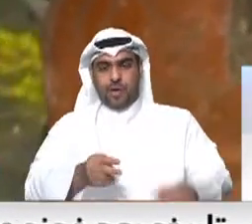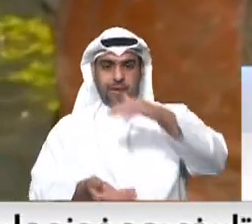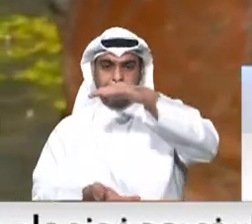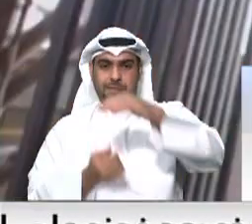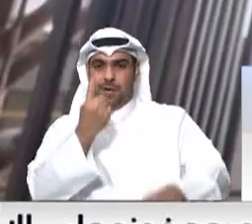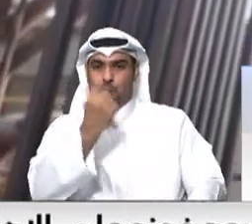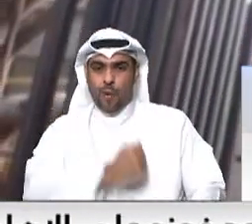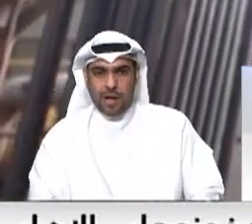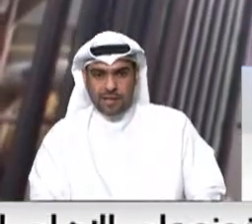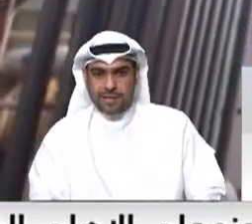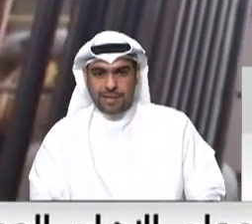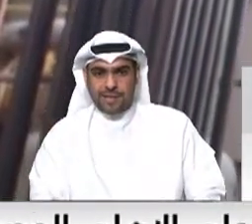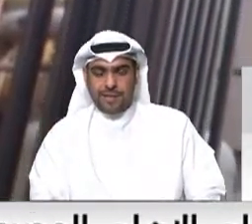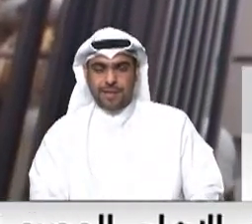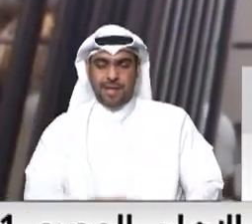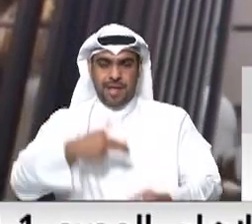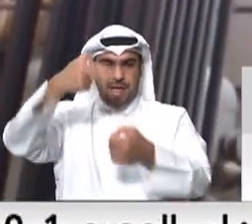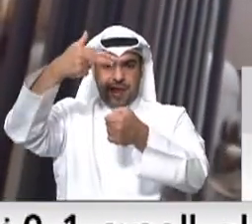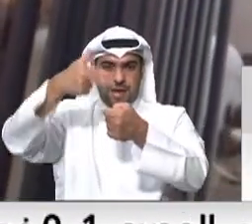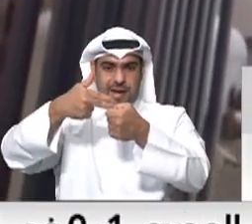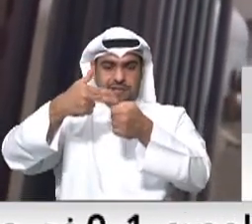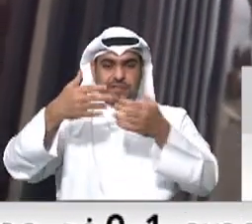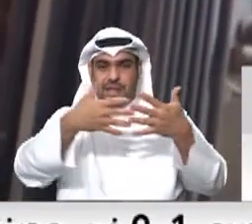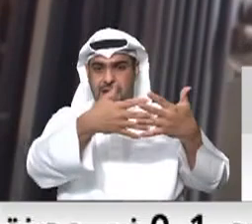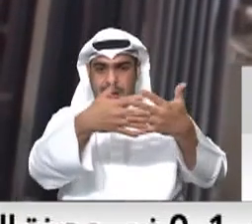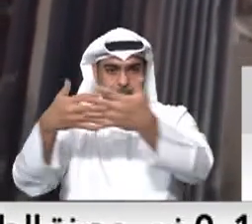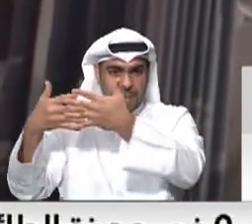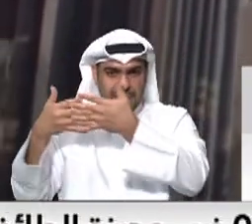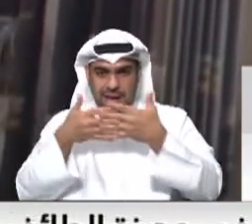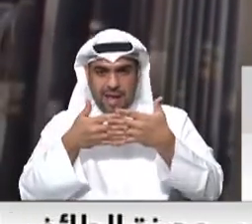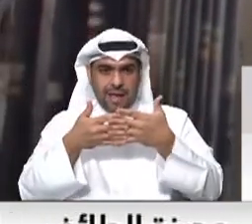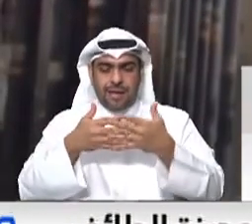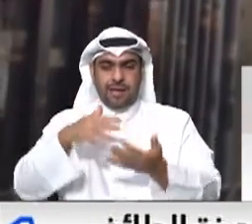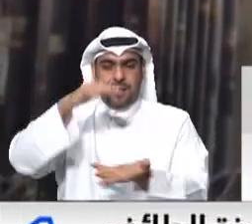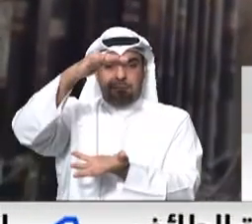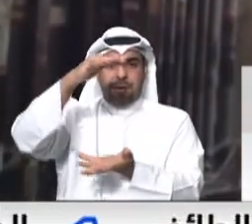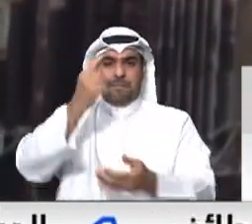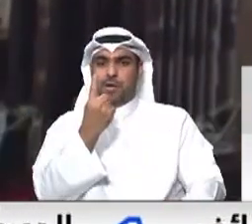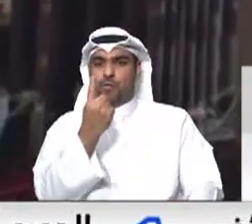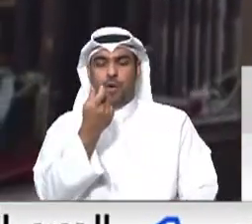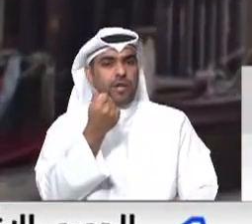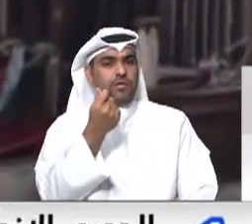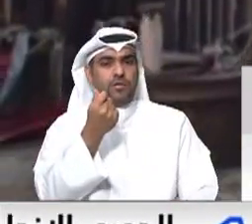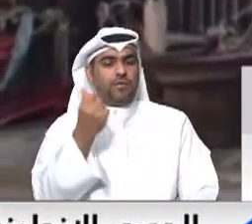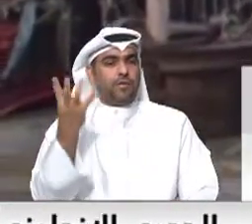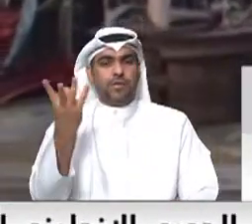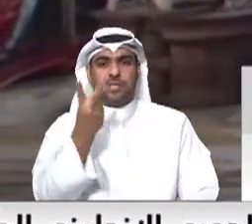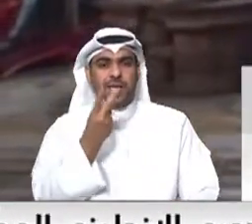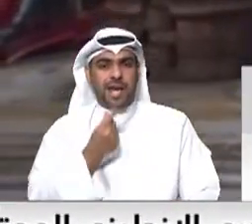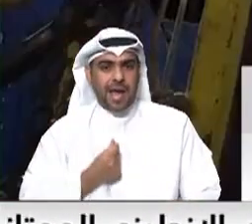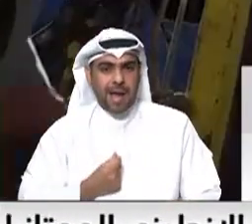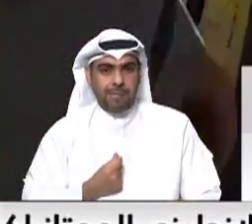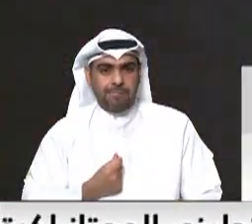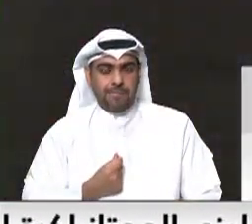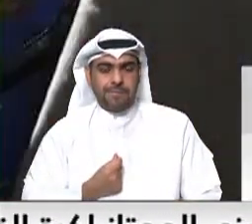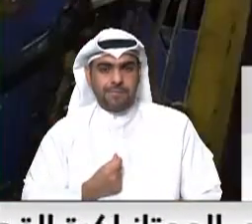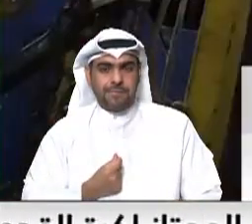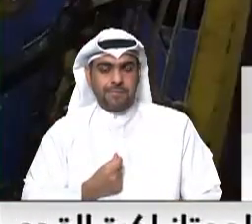للبرميل، في حين ارتفعت العقود الأجلة لخام غرب تكساس الوسيط الأمريكي 61 سنتا